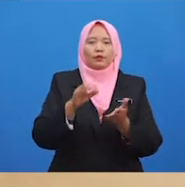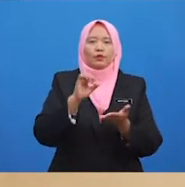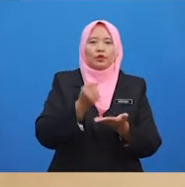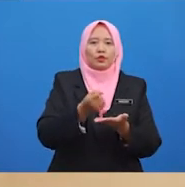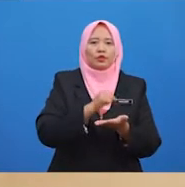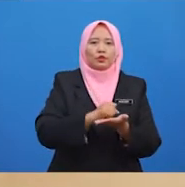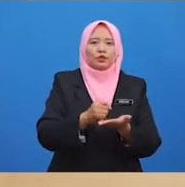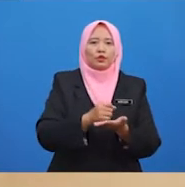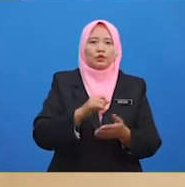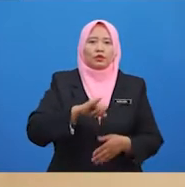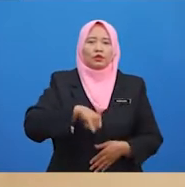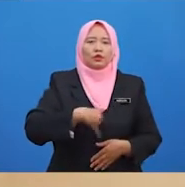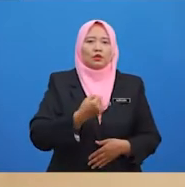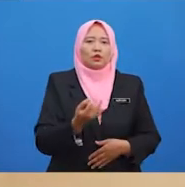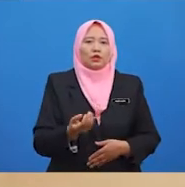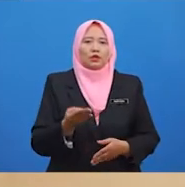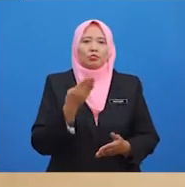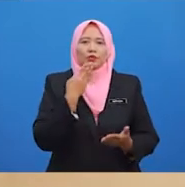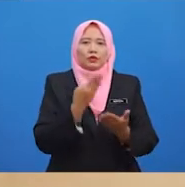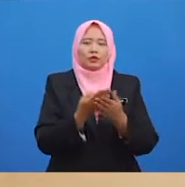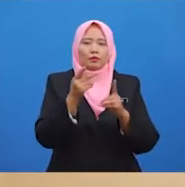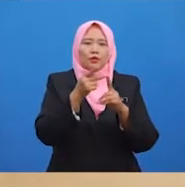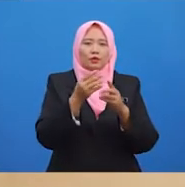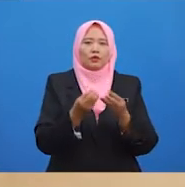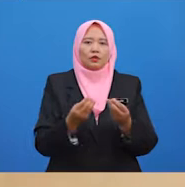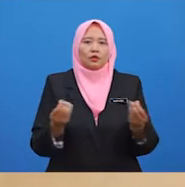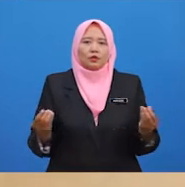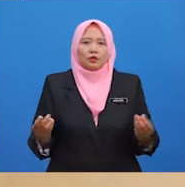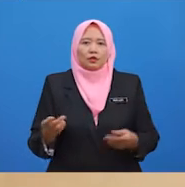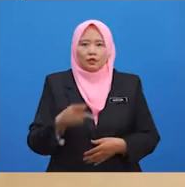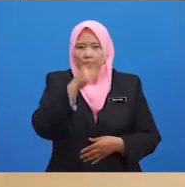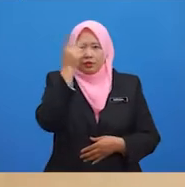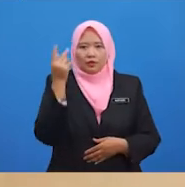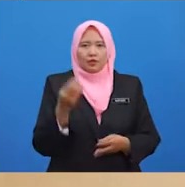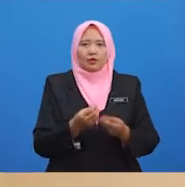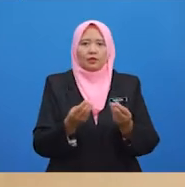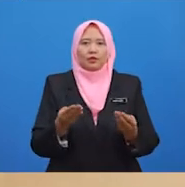kerana tanah telah banyak memberikan rezeki kepada para petani.